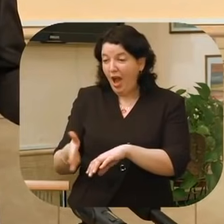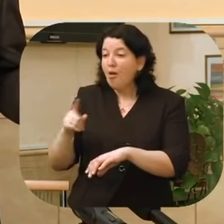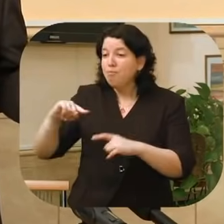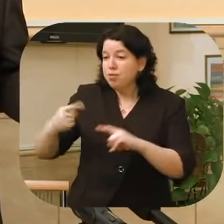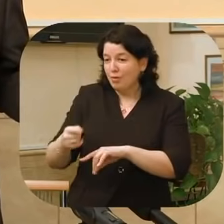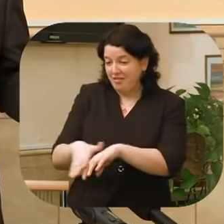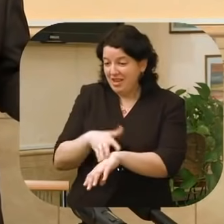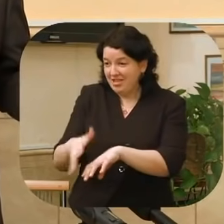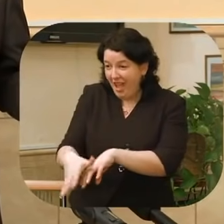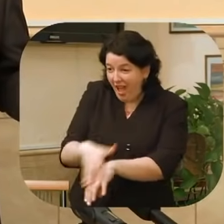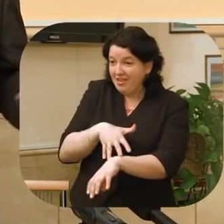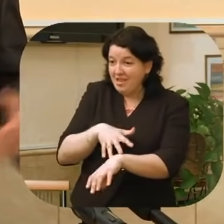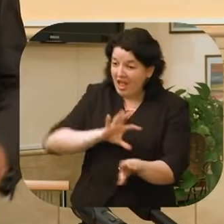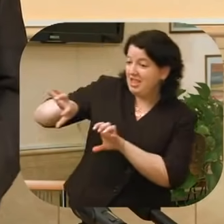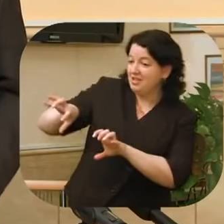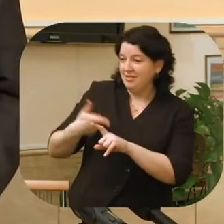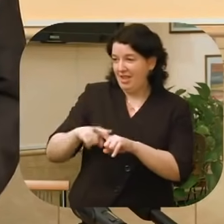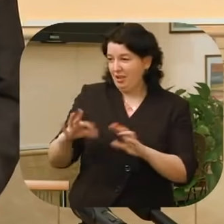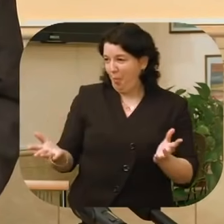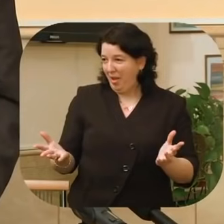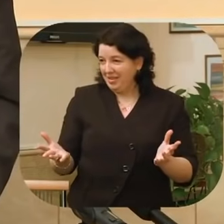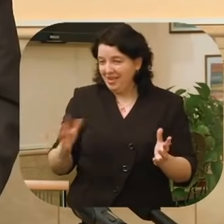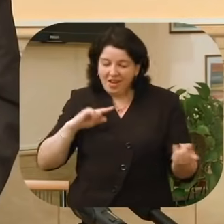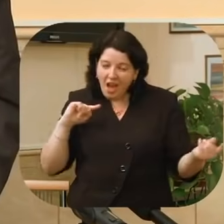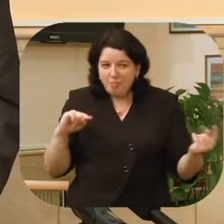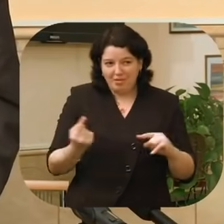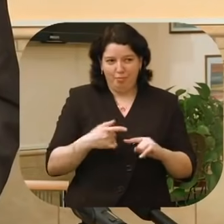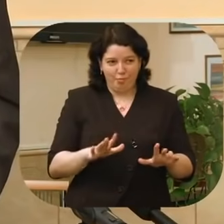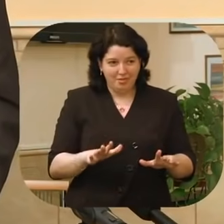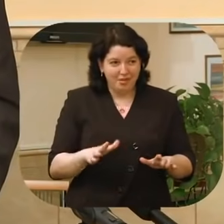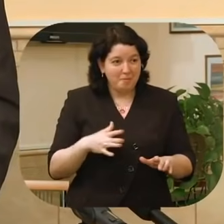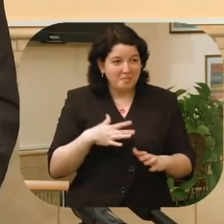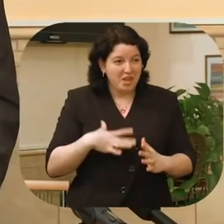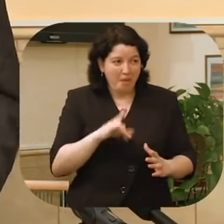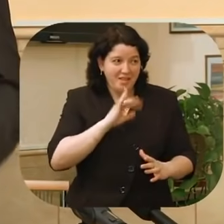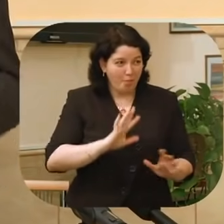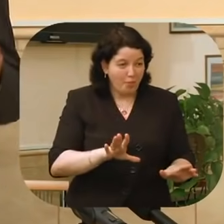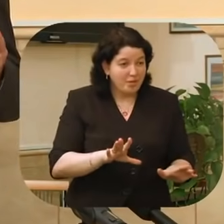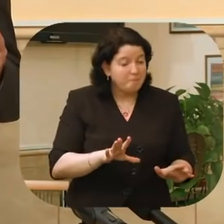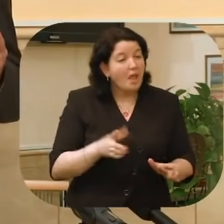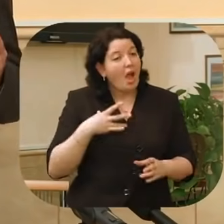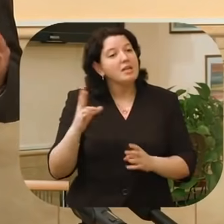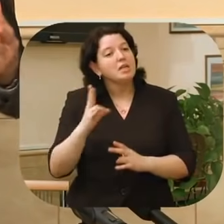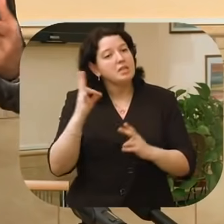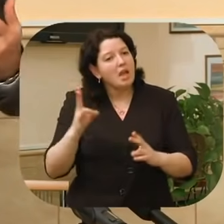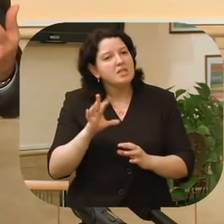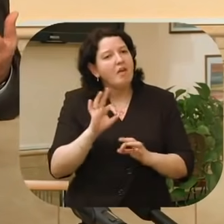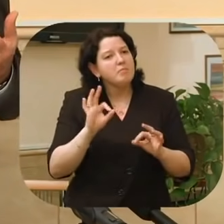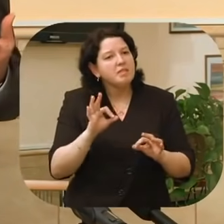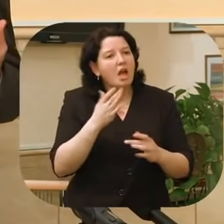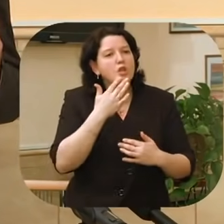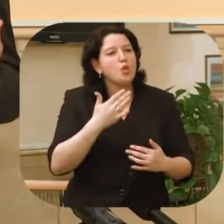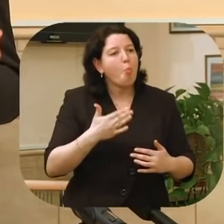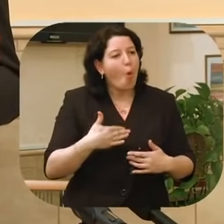любовь, изумительно. Христианство говорит о другом. Говорит о той любви, которую,